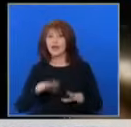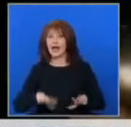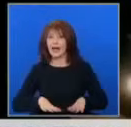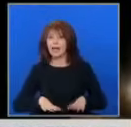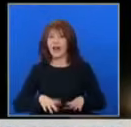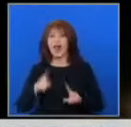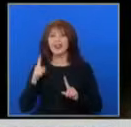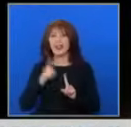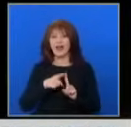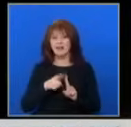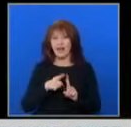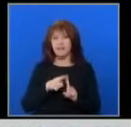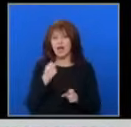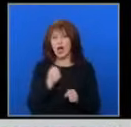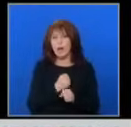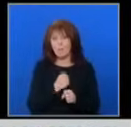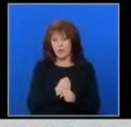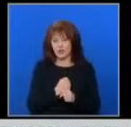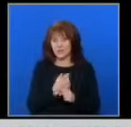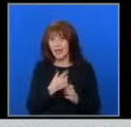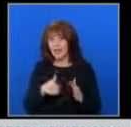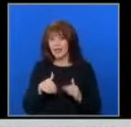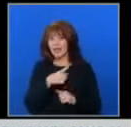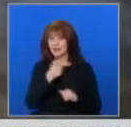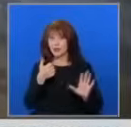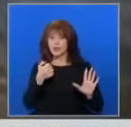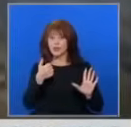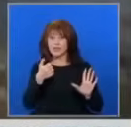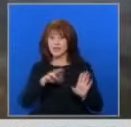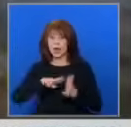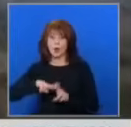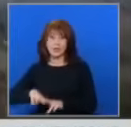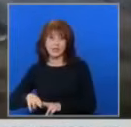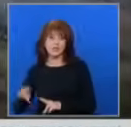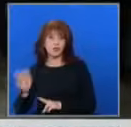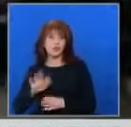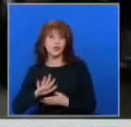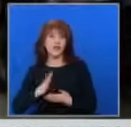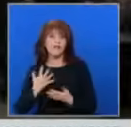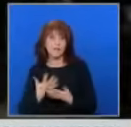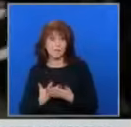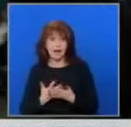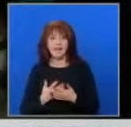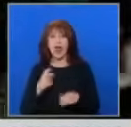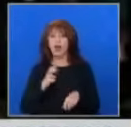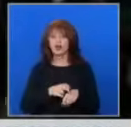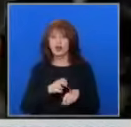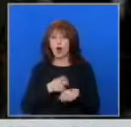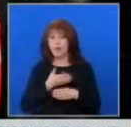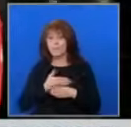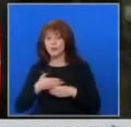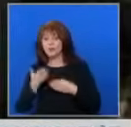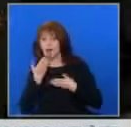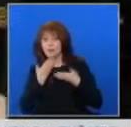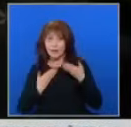повечето тайландски земеделски работници, но над 160 души остават в плен. В Доха продължават преговорите с посредници Катар